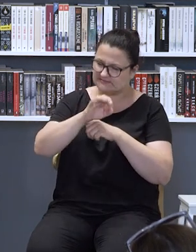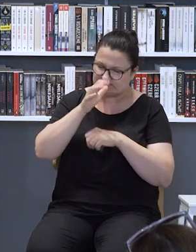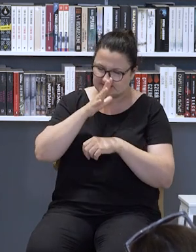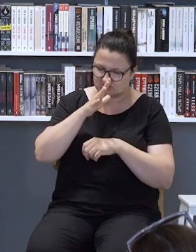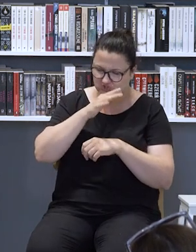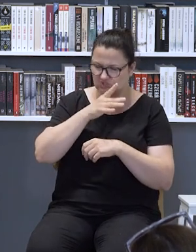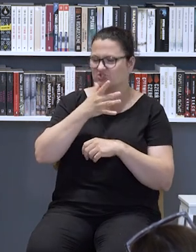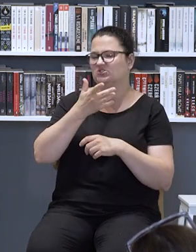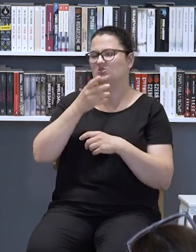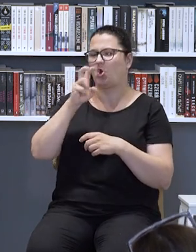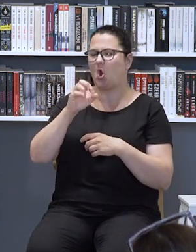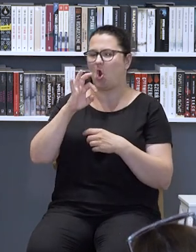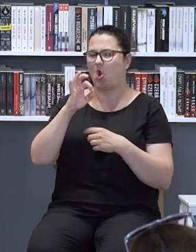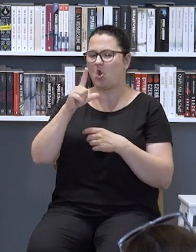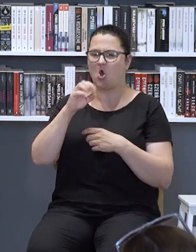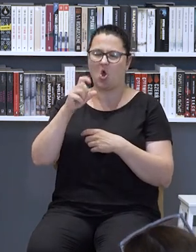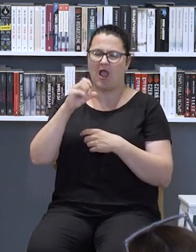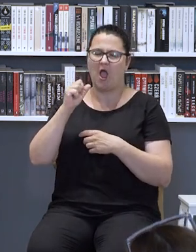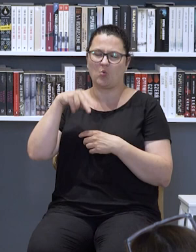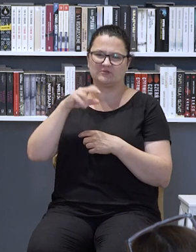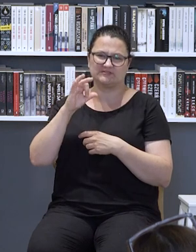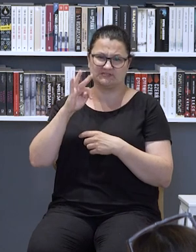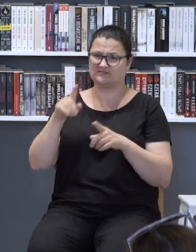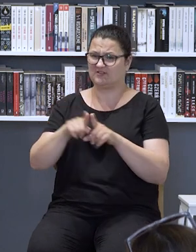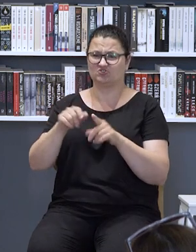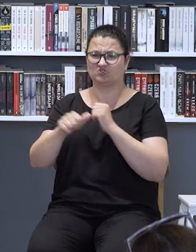później bicie w 68 roku.